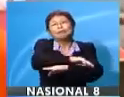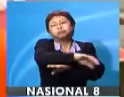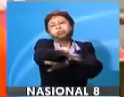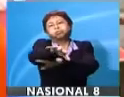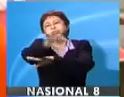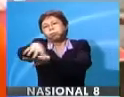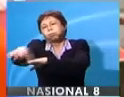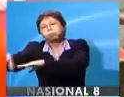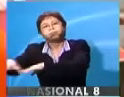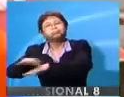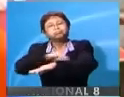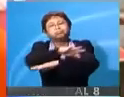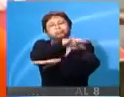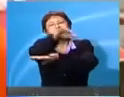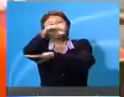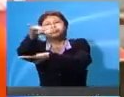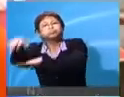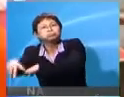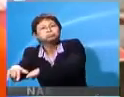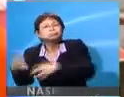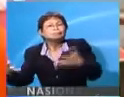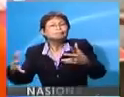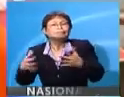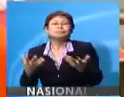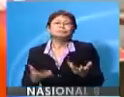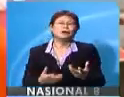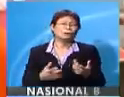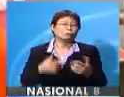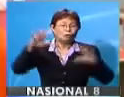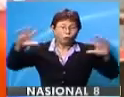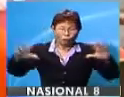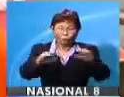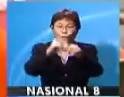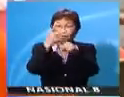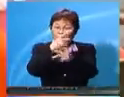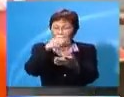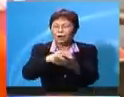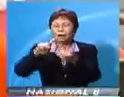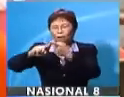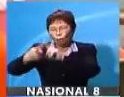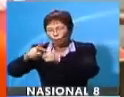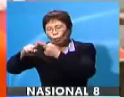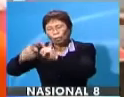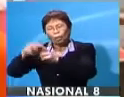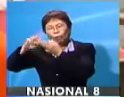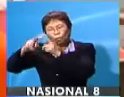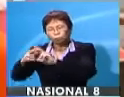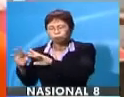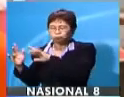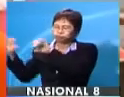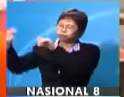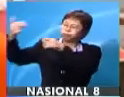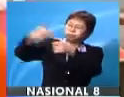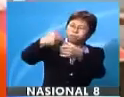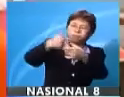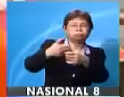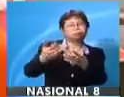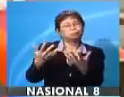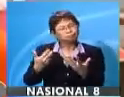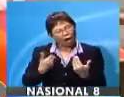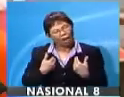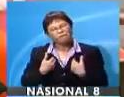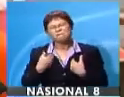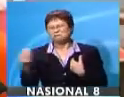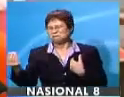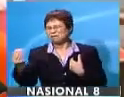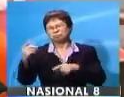yang kita lihat untuk konvensyen pada kali ini, ramai rakan-rakan kita yang ingin menyertai konvensyen. Tapi ada yang tidak dapat hadir